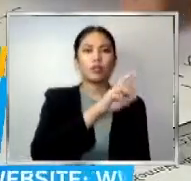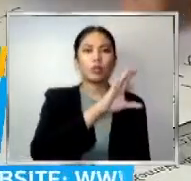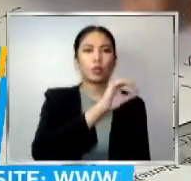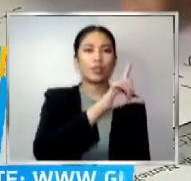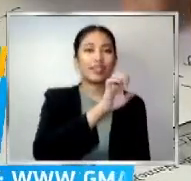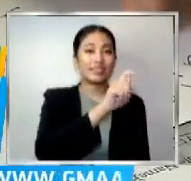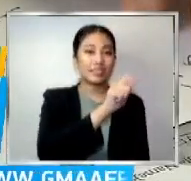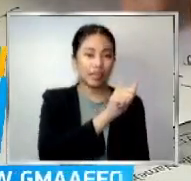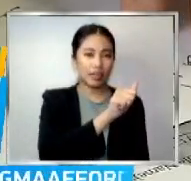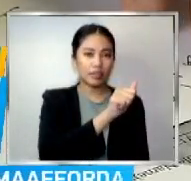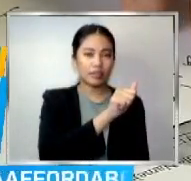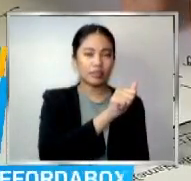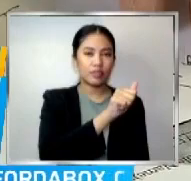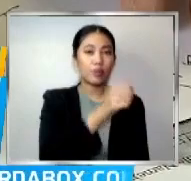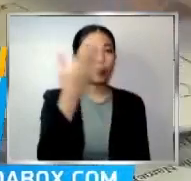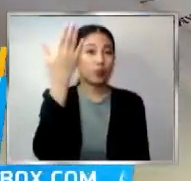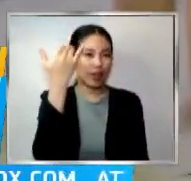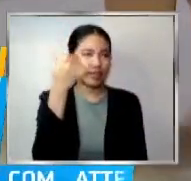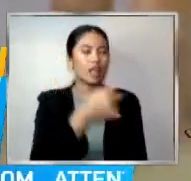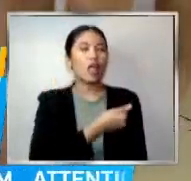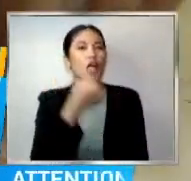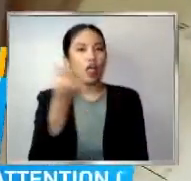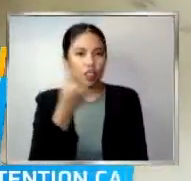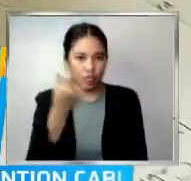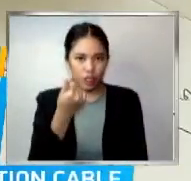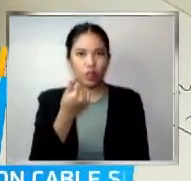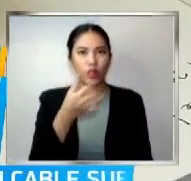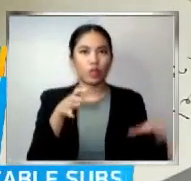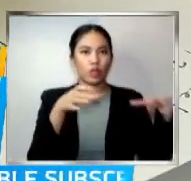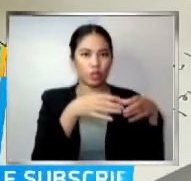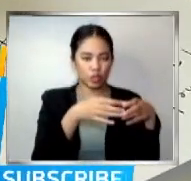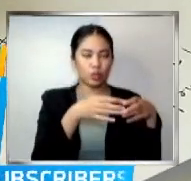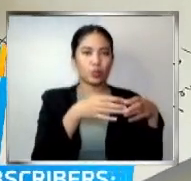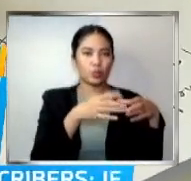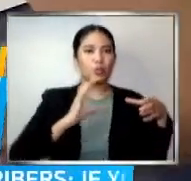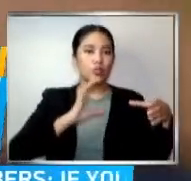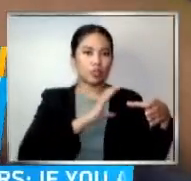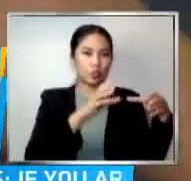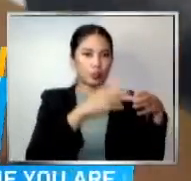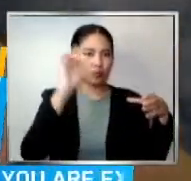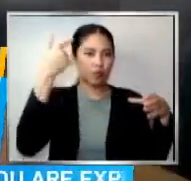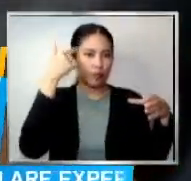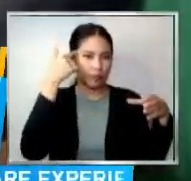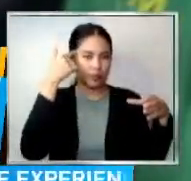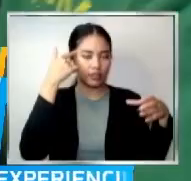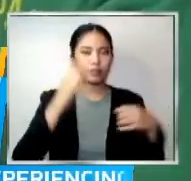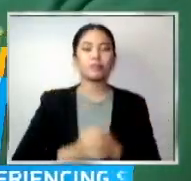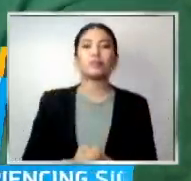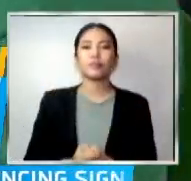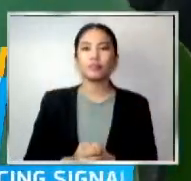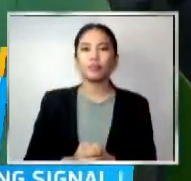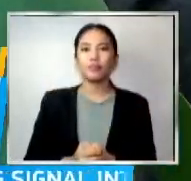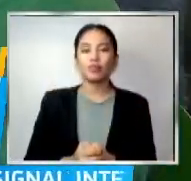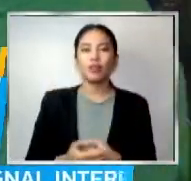gobyerno ang dalawa. Pinaimbestiga ng DOH sa FDA ang insidente matapos malamang hindi lehitimong reseta di umano ang inisyo ng